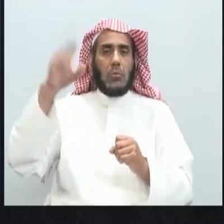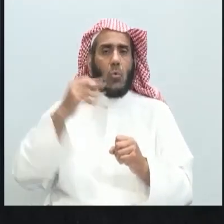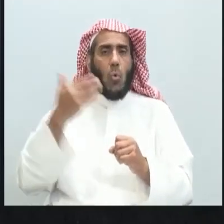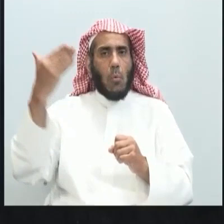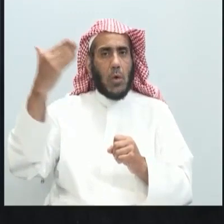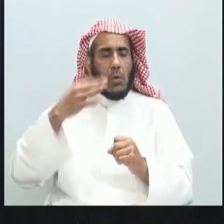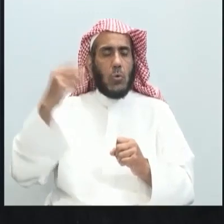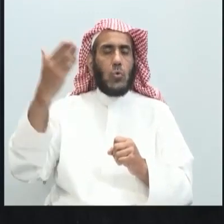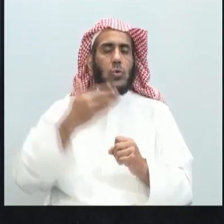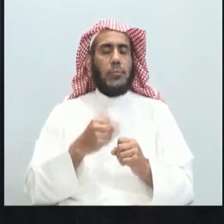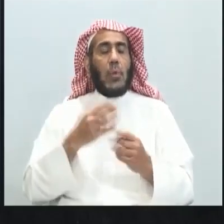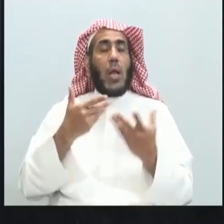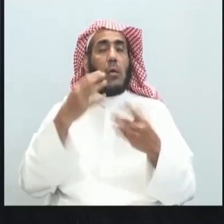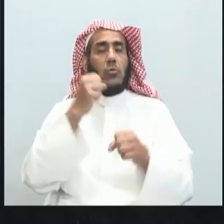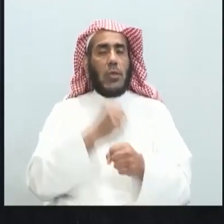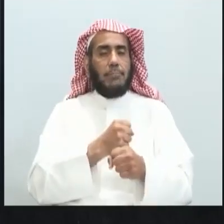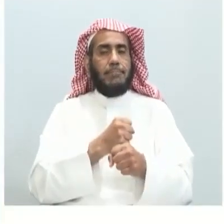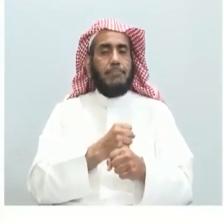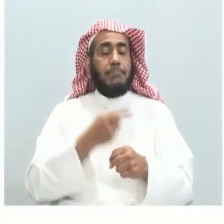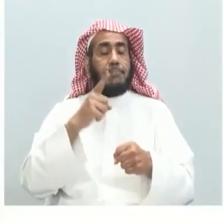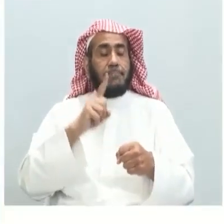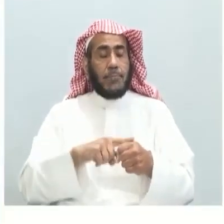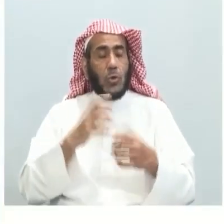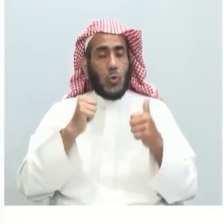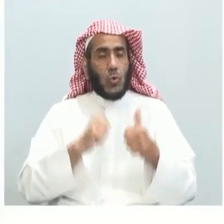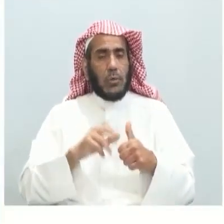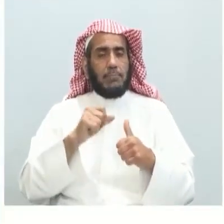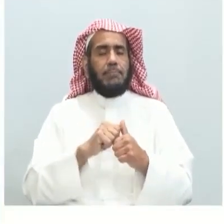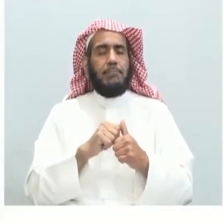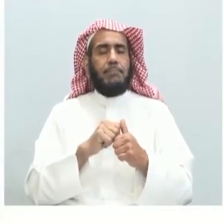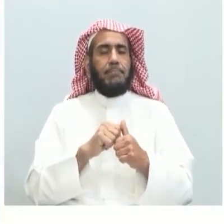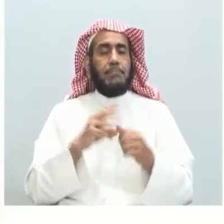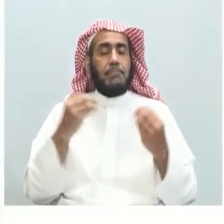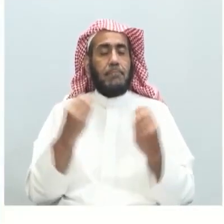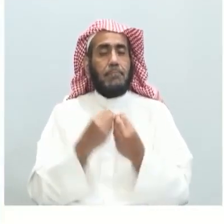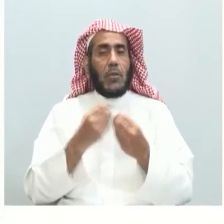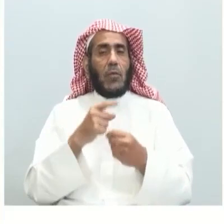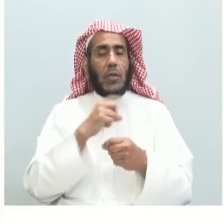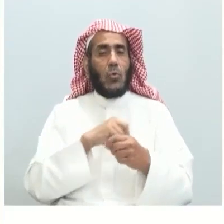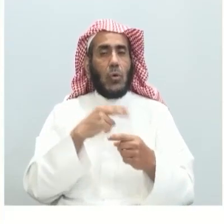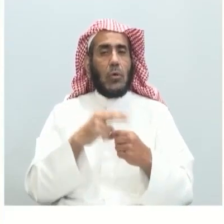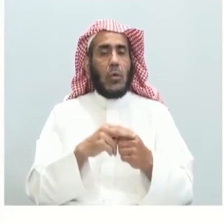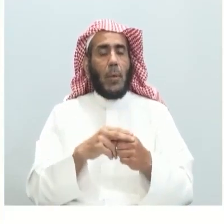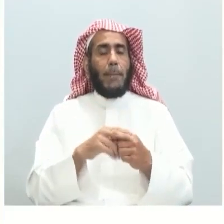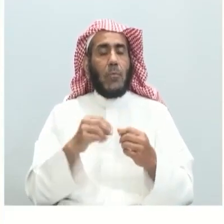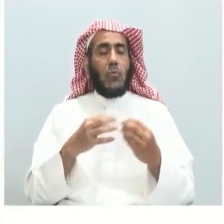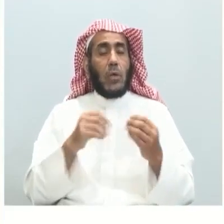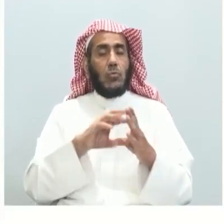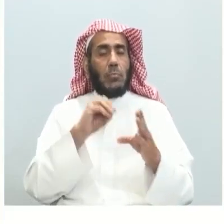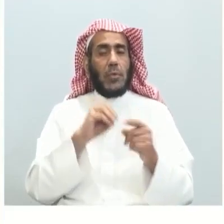جاءت به الرسل عليهم السلام ايضا ايها الطلاب الطالبات مع هذه الفائده الاخرى من الفوائد